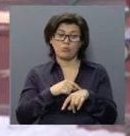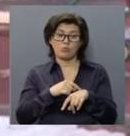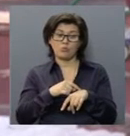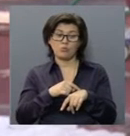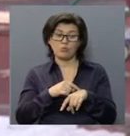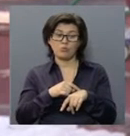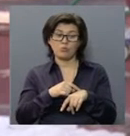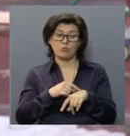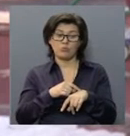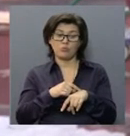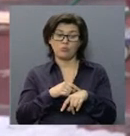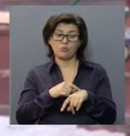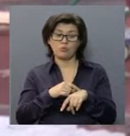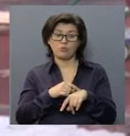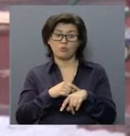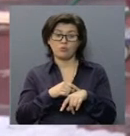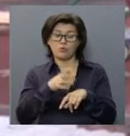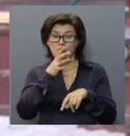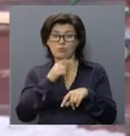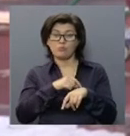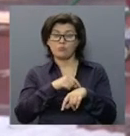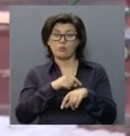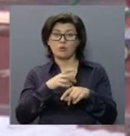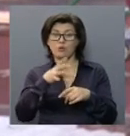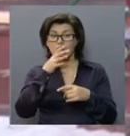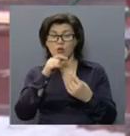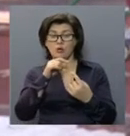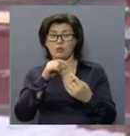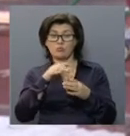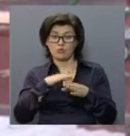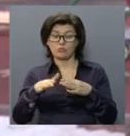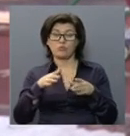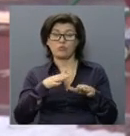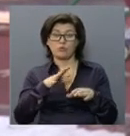берілген мерзім ішінде толыққанды орындап шығады.